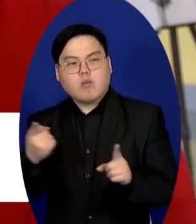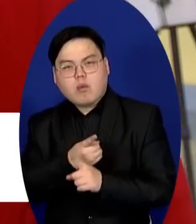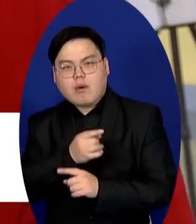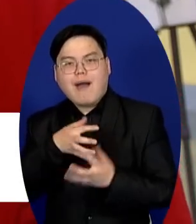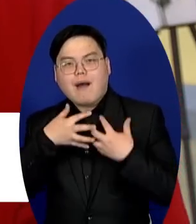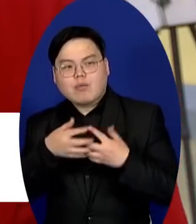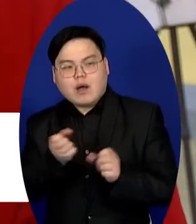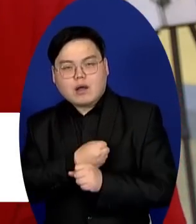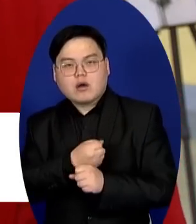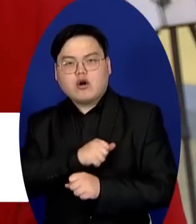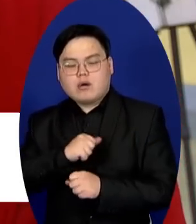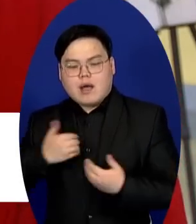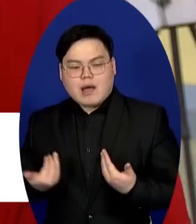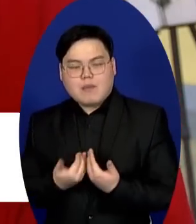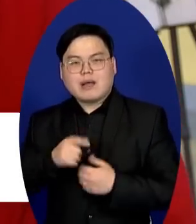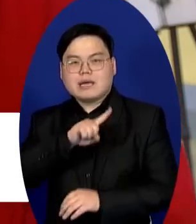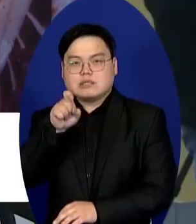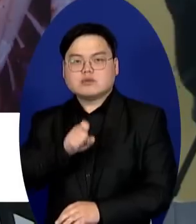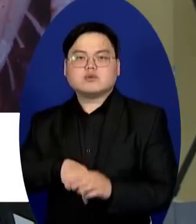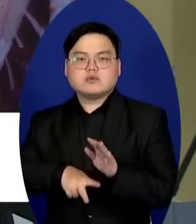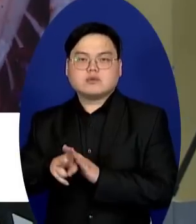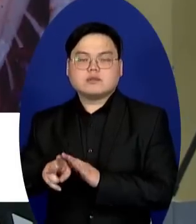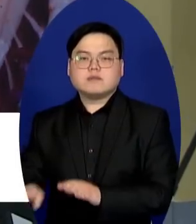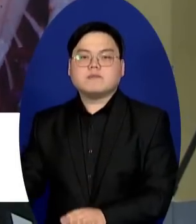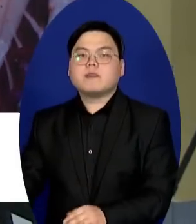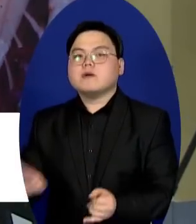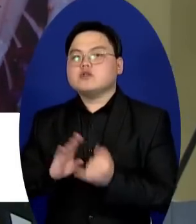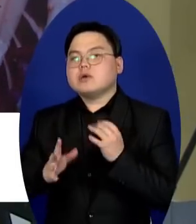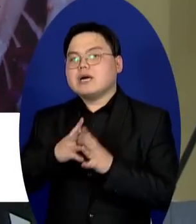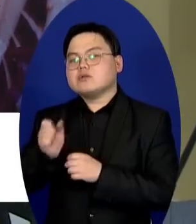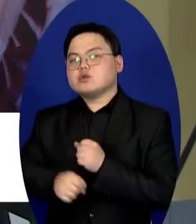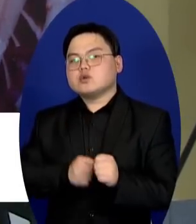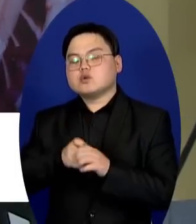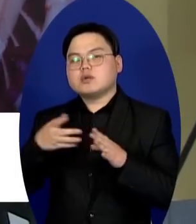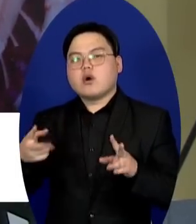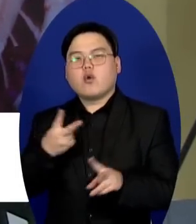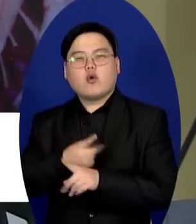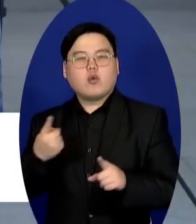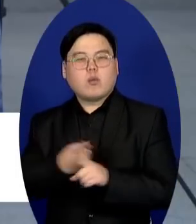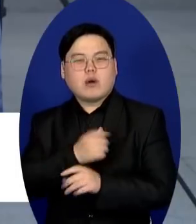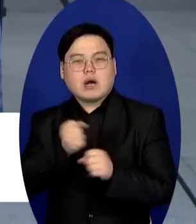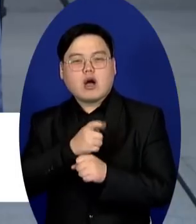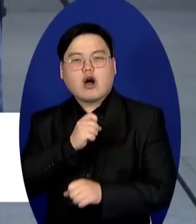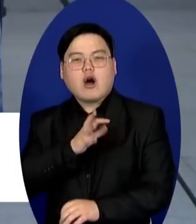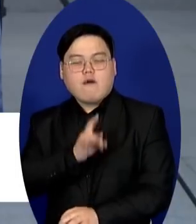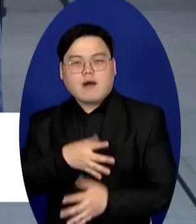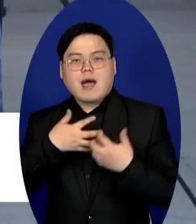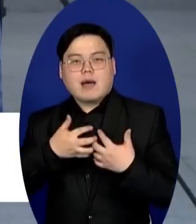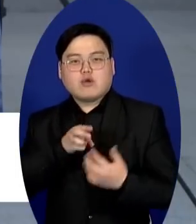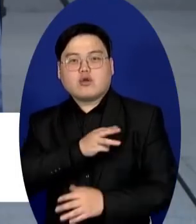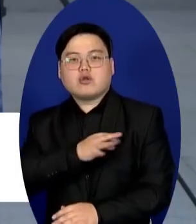бол өөрөд асуудал бэрхшээл ирж байна гэж үзэж байна. Сүүлийн 10 жилд хууль бус агнуураас үүдэж нэн ховор болон ховор амьтдын